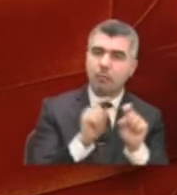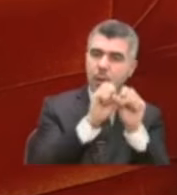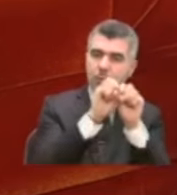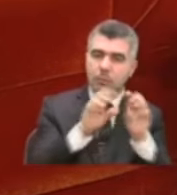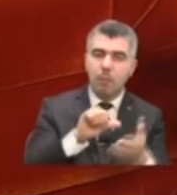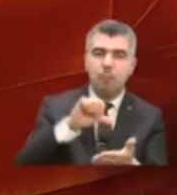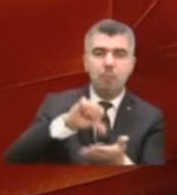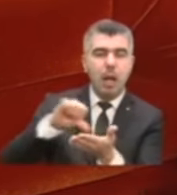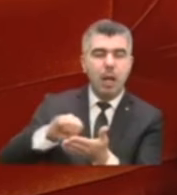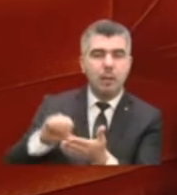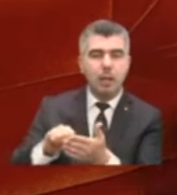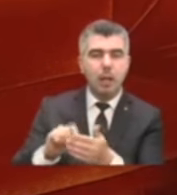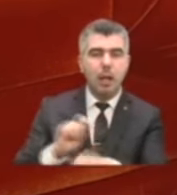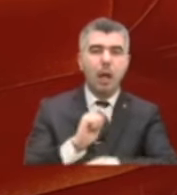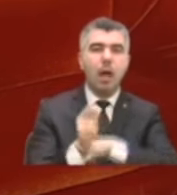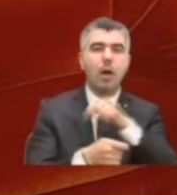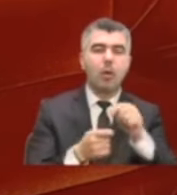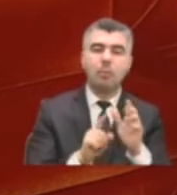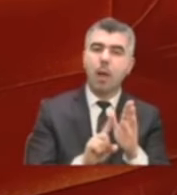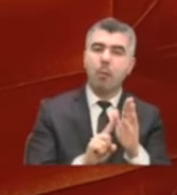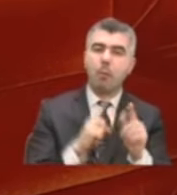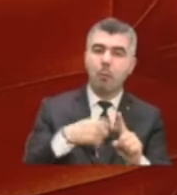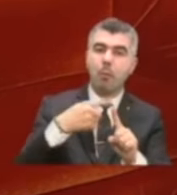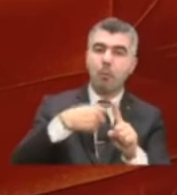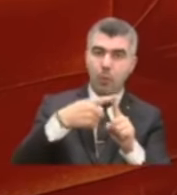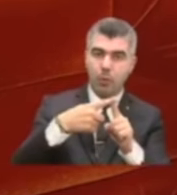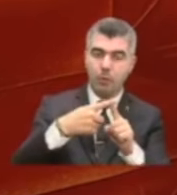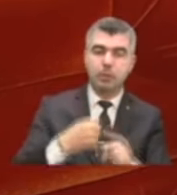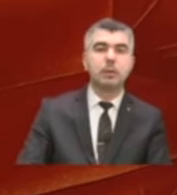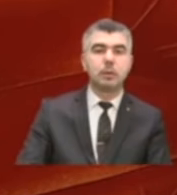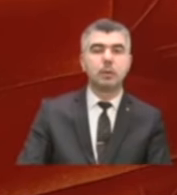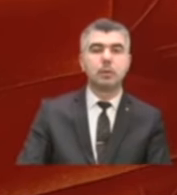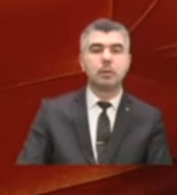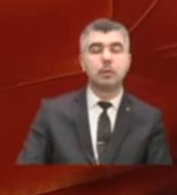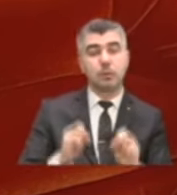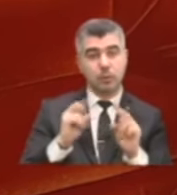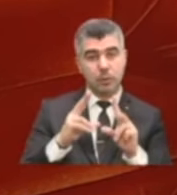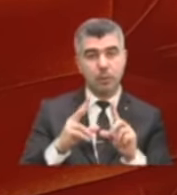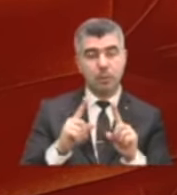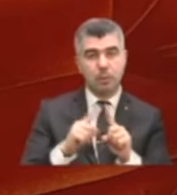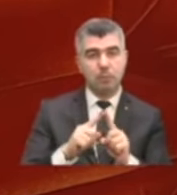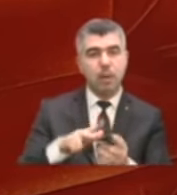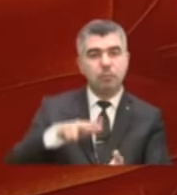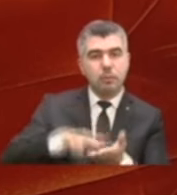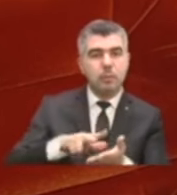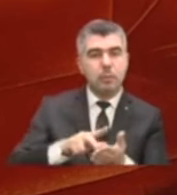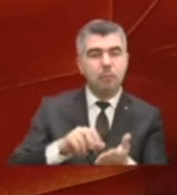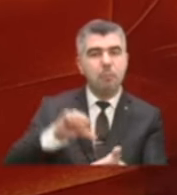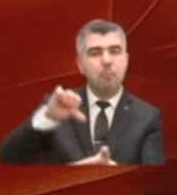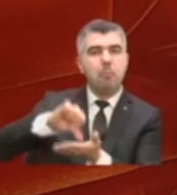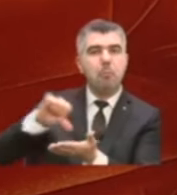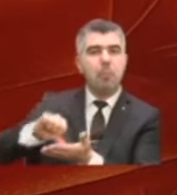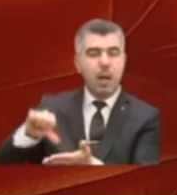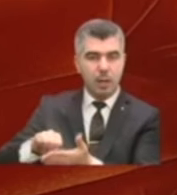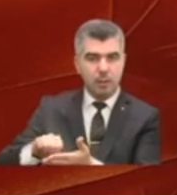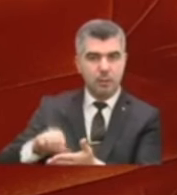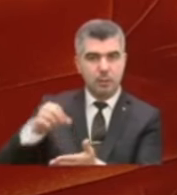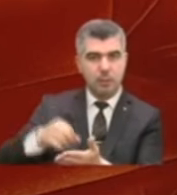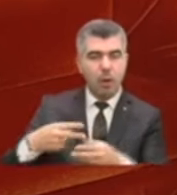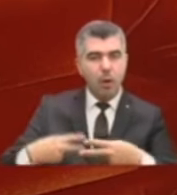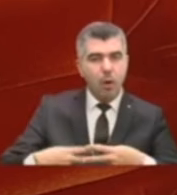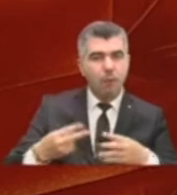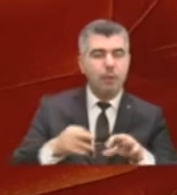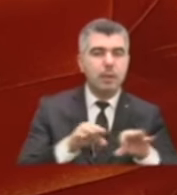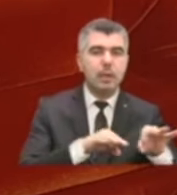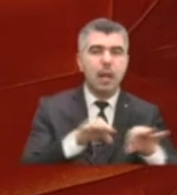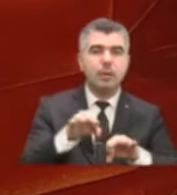المناطق القروية أكثر من هذا، أكثر من ذلك، خاصة أننا اعتمدنا على هاد المراكز باش تكون جزء من تنزيل